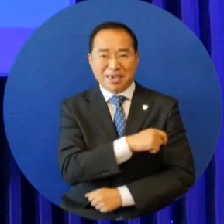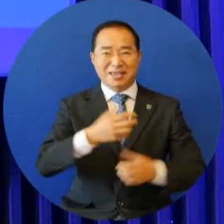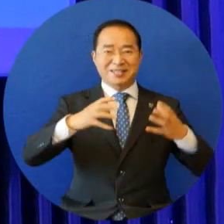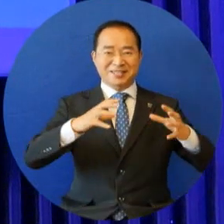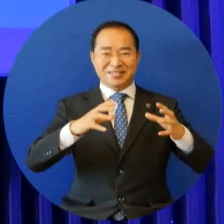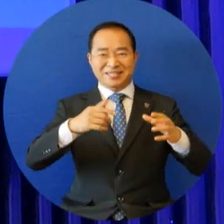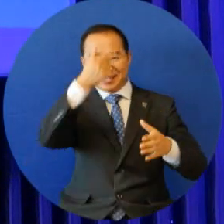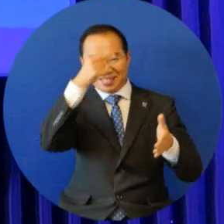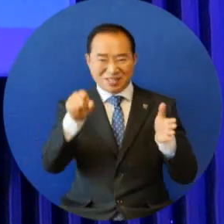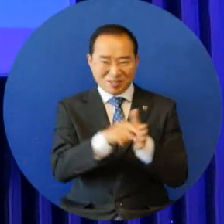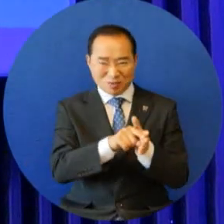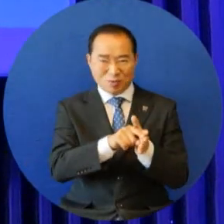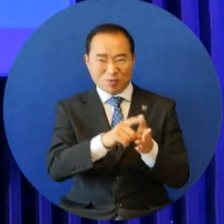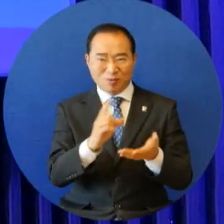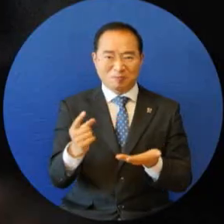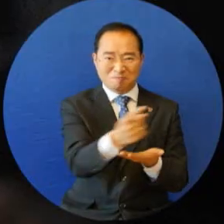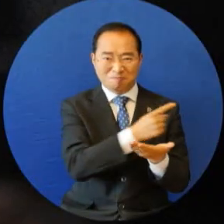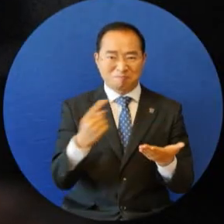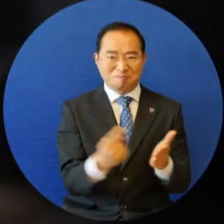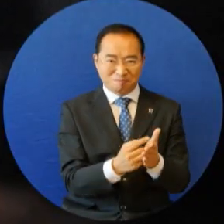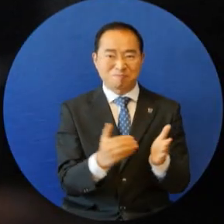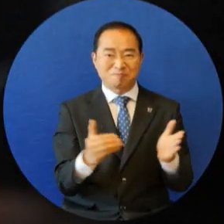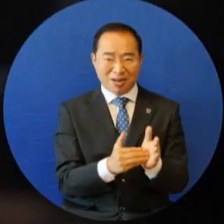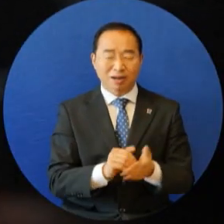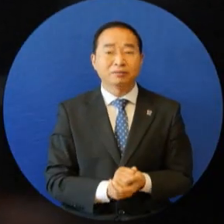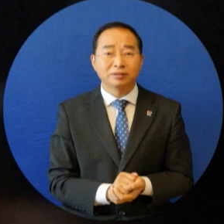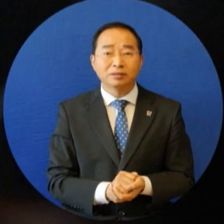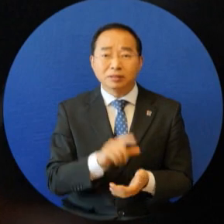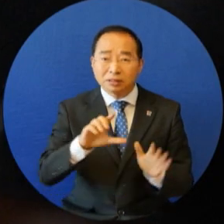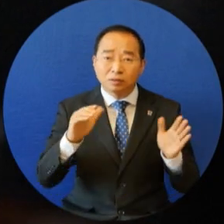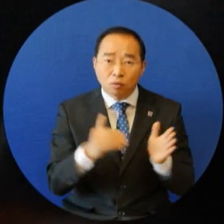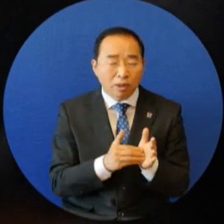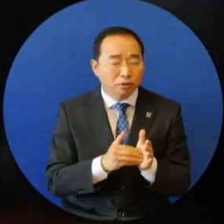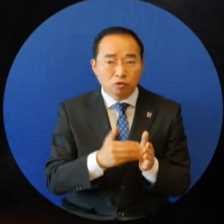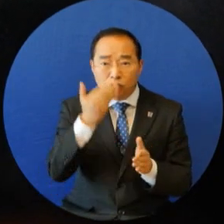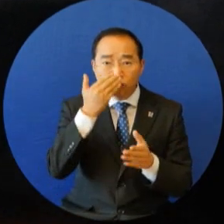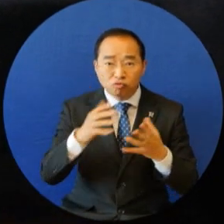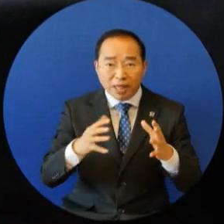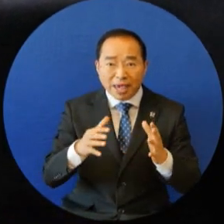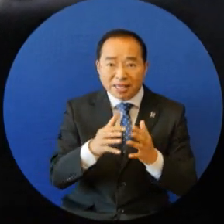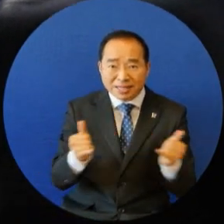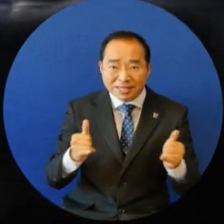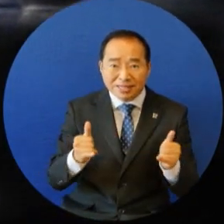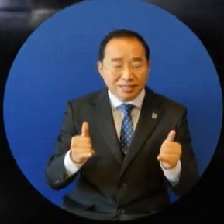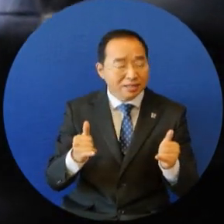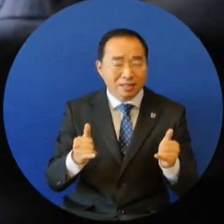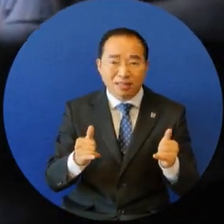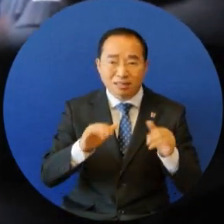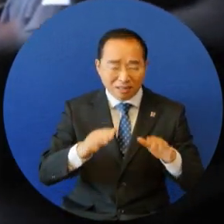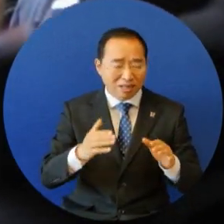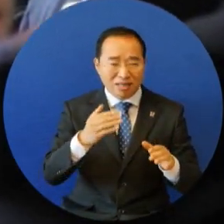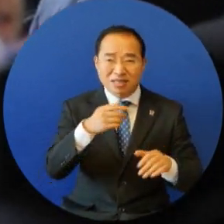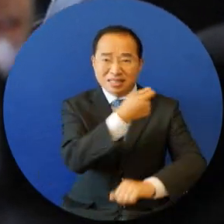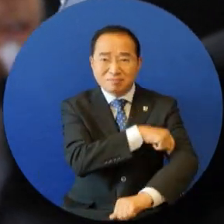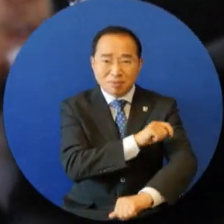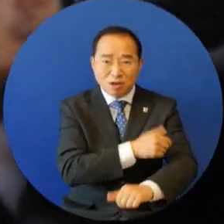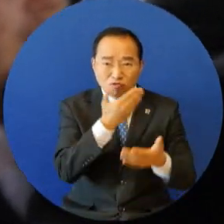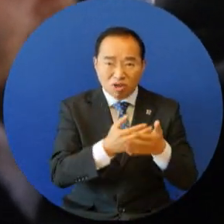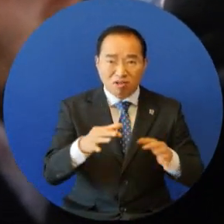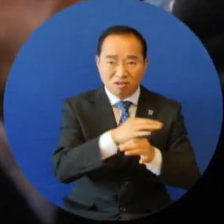다음에 스페인에서 그간 스페인 경제를 이끌었던 유대인들을 일시에 추방하기